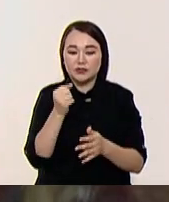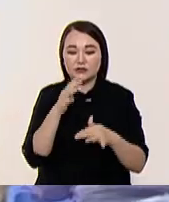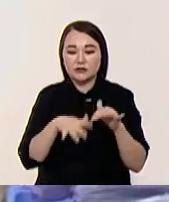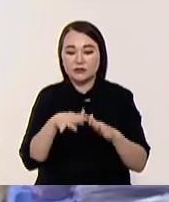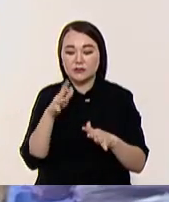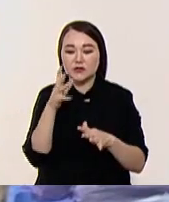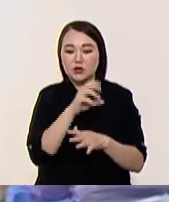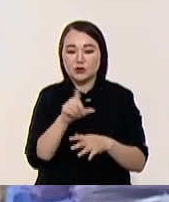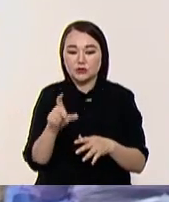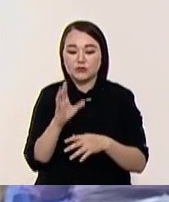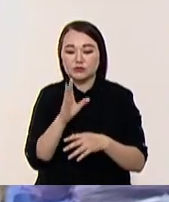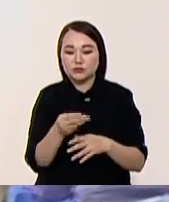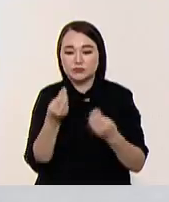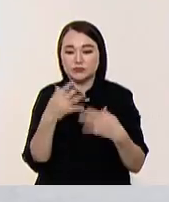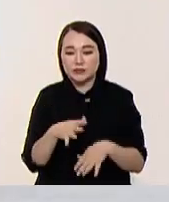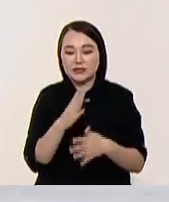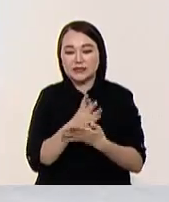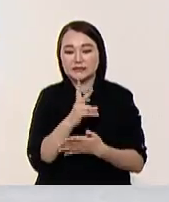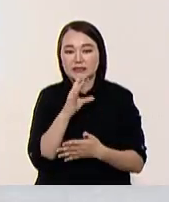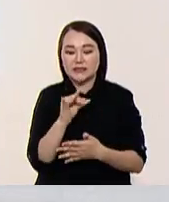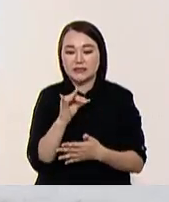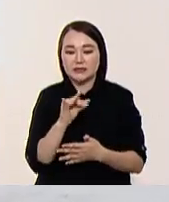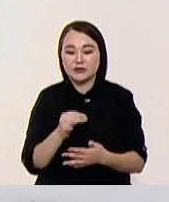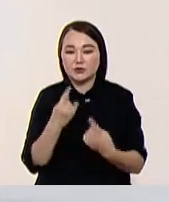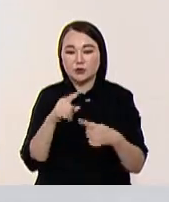казахстанцев? И есть ли альтернатива?